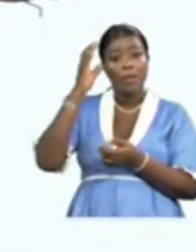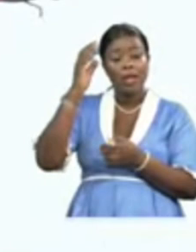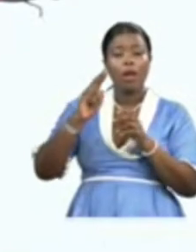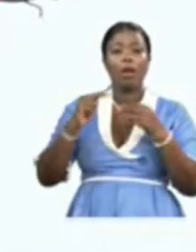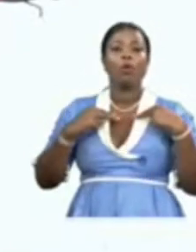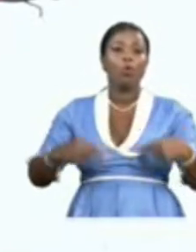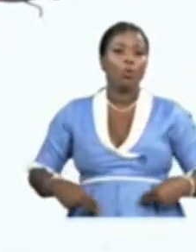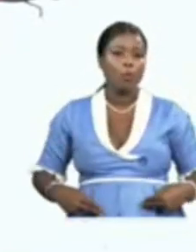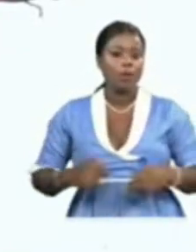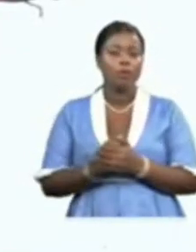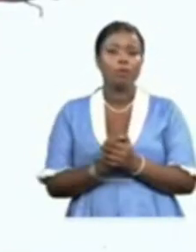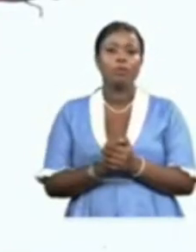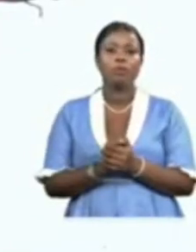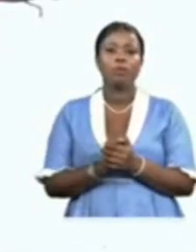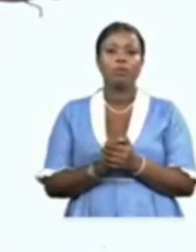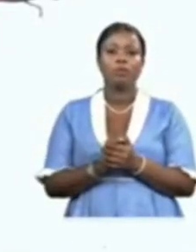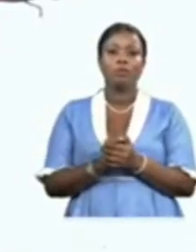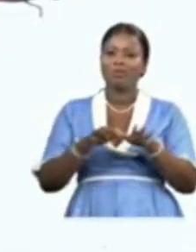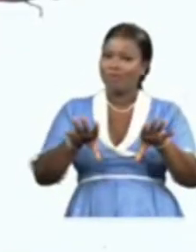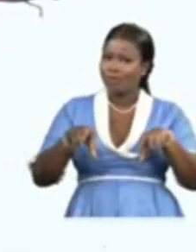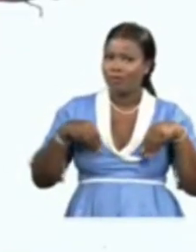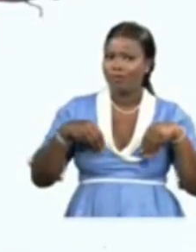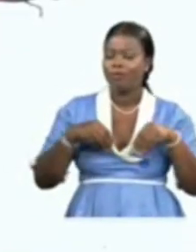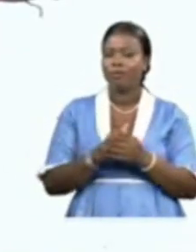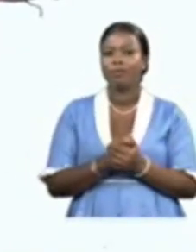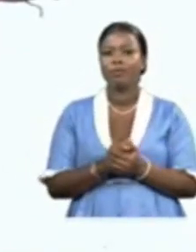et la garantie de l'équité sociale